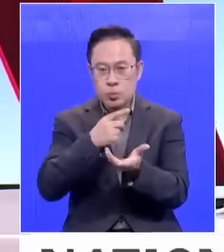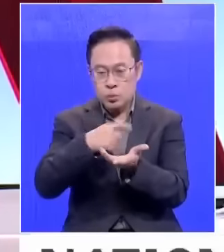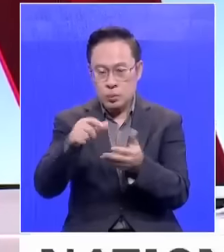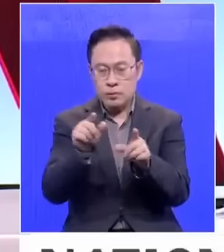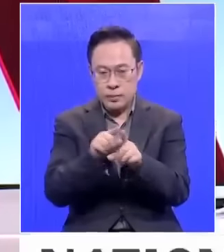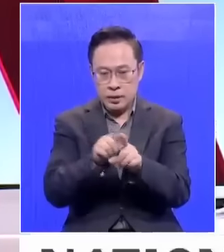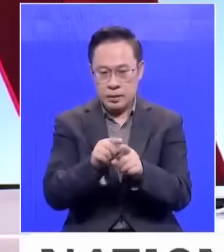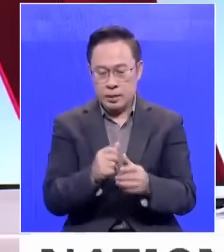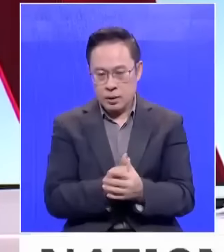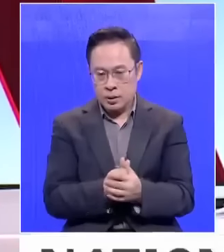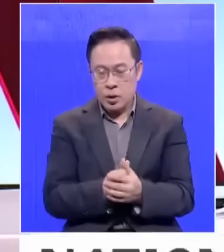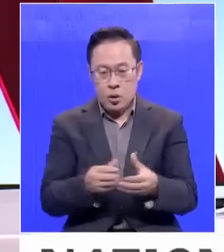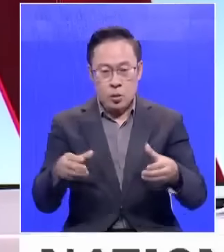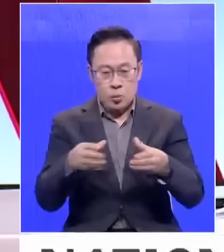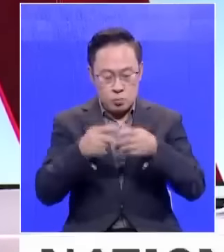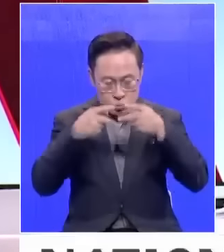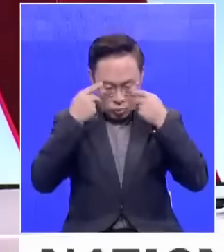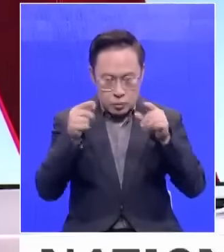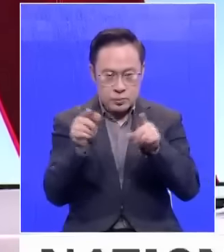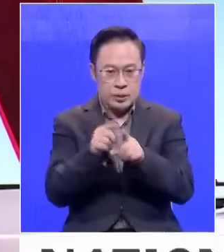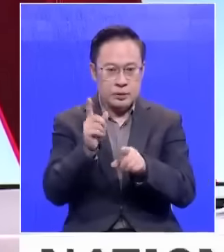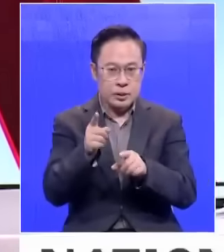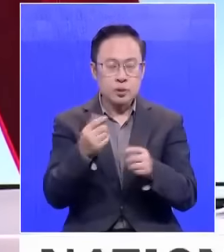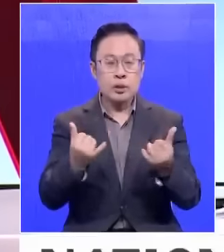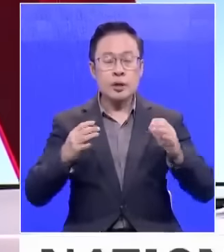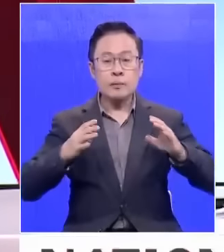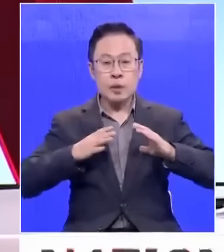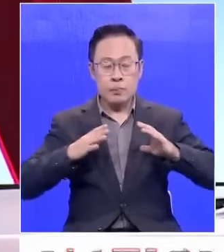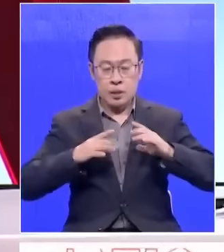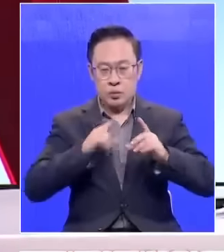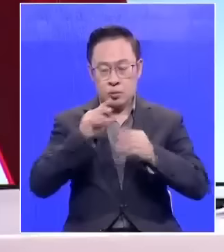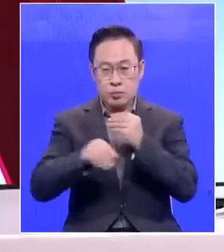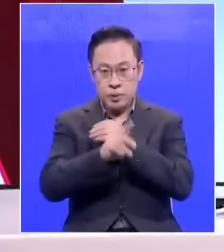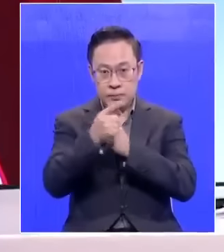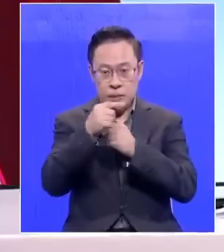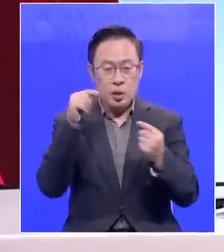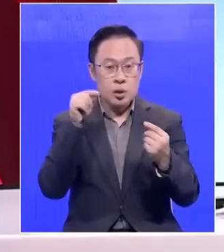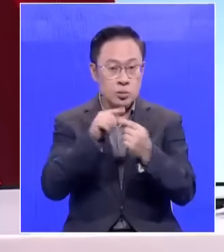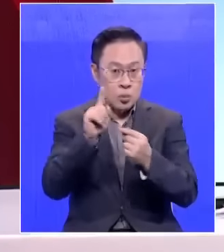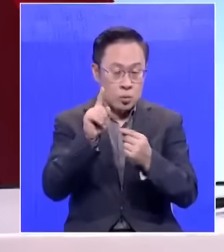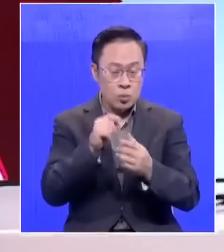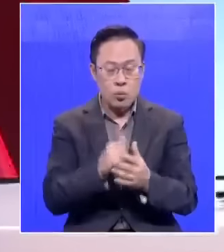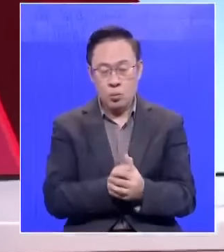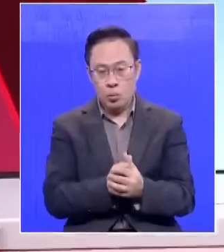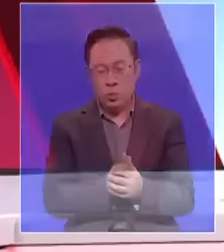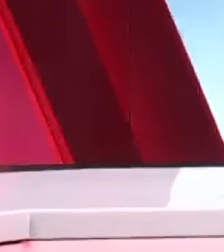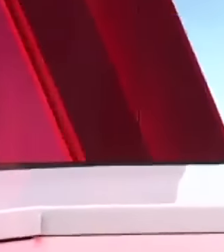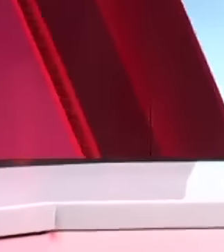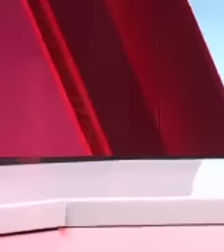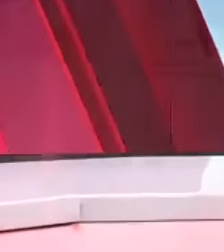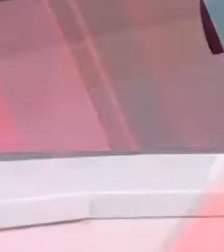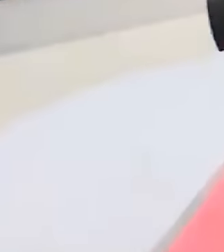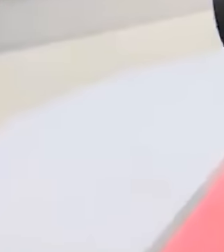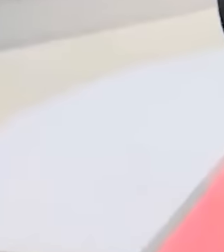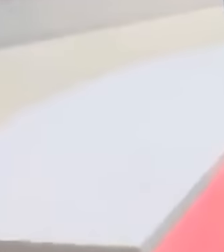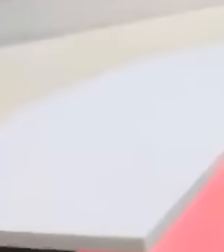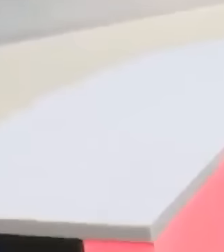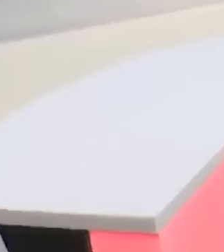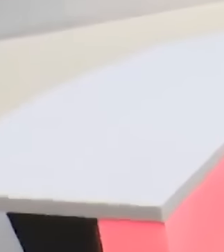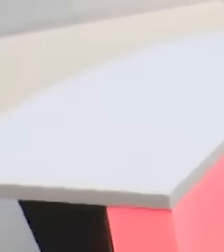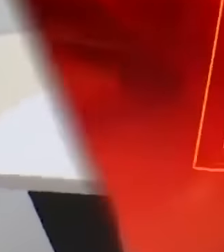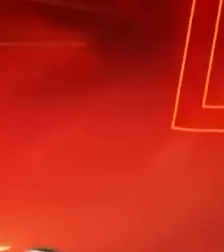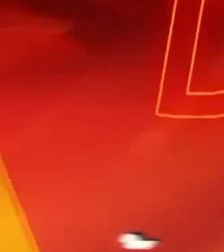คะว่าเอ๊ะมิจฉาชีพหรือเปล่าอย่างนะคะอ่ะช่วงนี้พักกันครู่นึงค่ะช่วงหน้ามาดูกันหน่อยนะคะว่าบรรยากาศการเลือกประธ